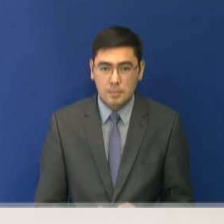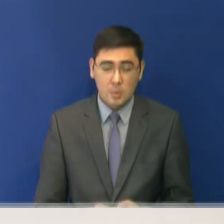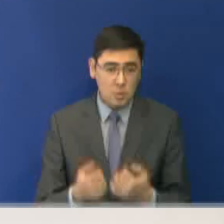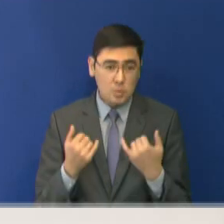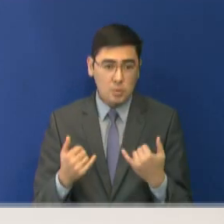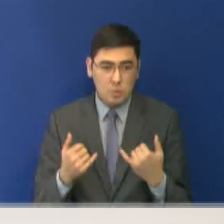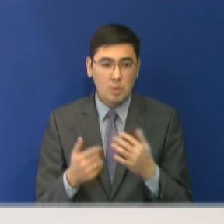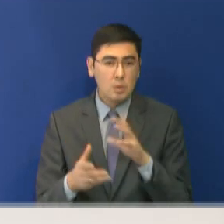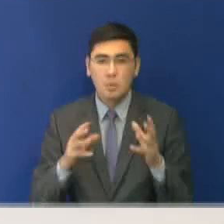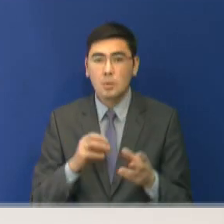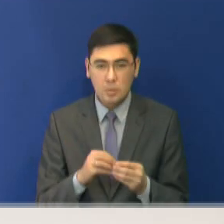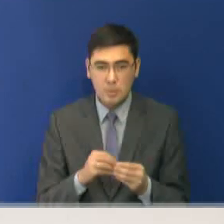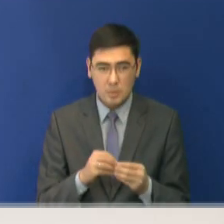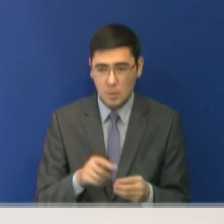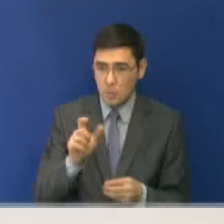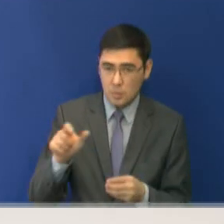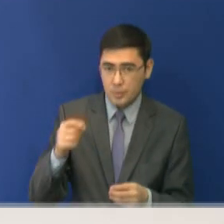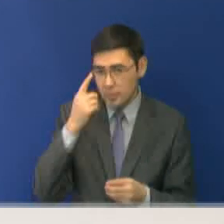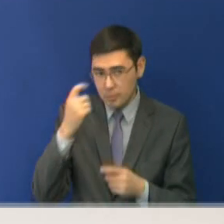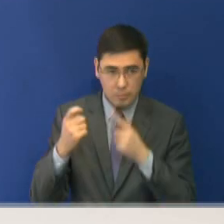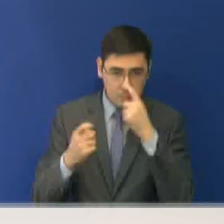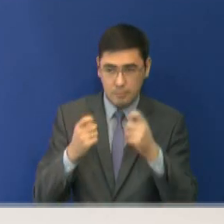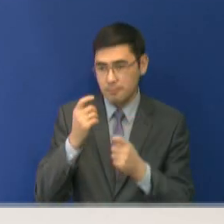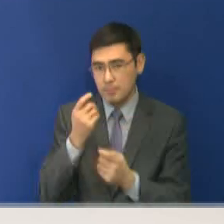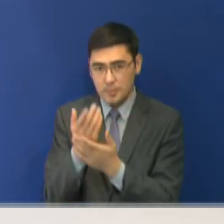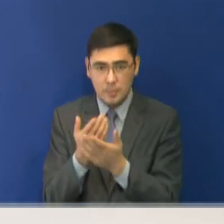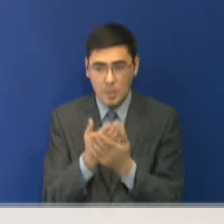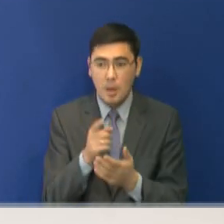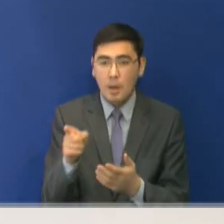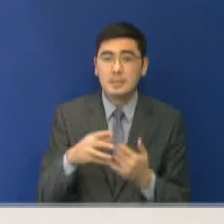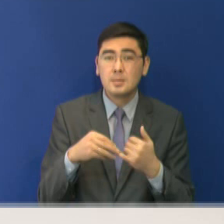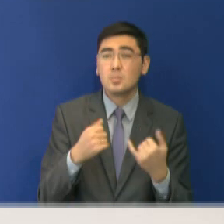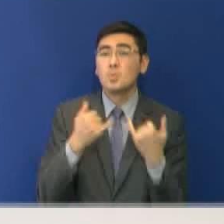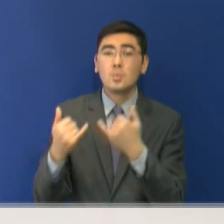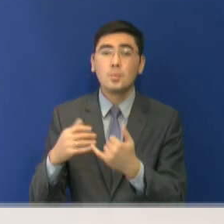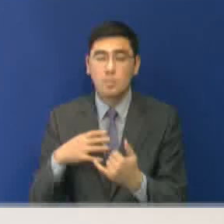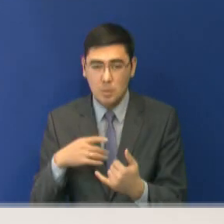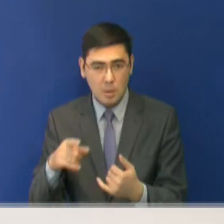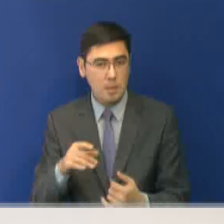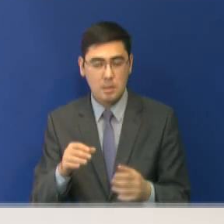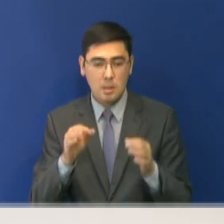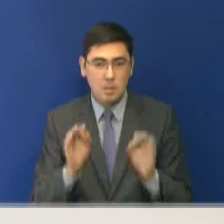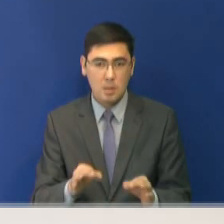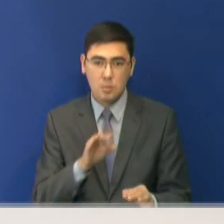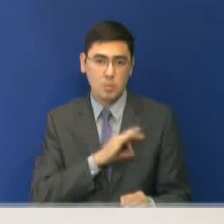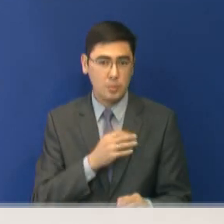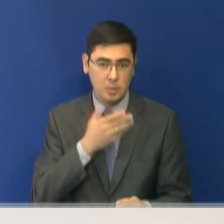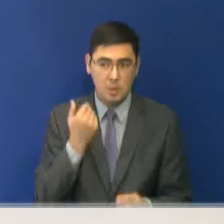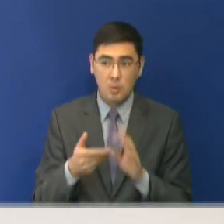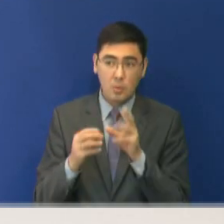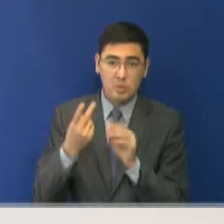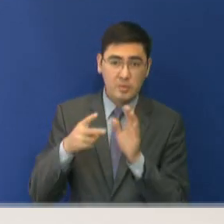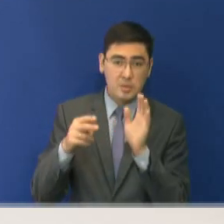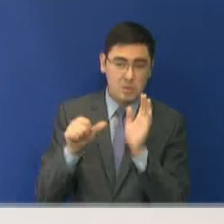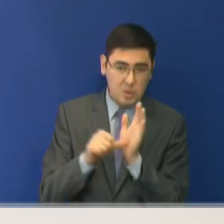На сегодняшний день проведена разъяснительная работа с теми, кто не использует земельные участки по целевому назначению. Возвращено 26